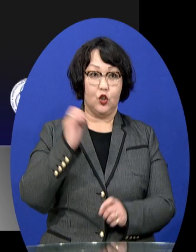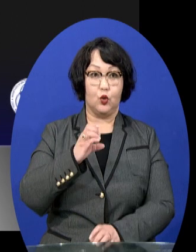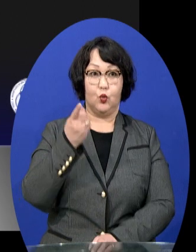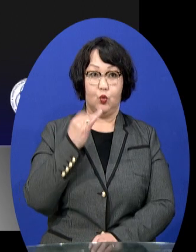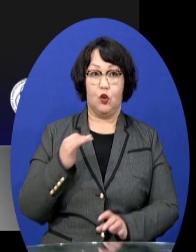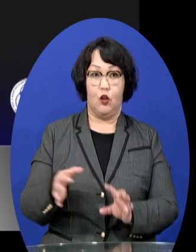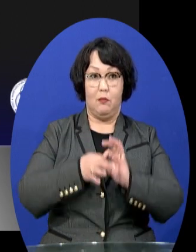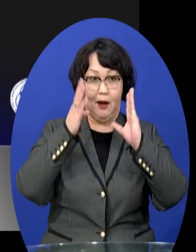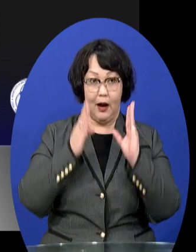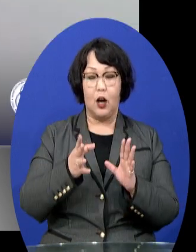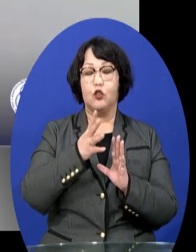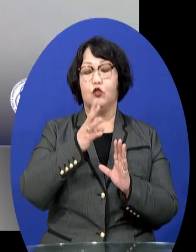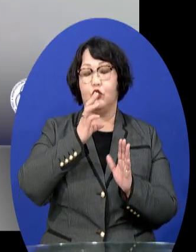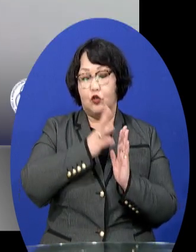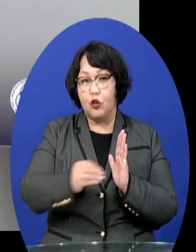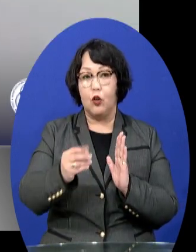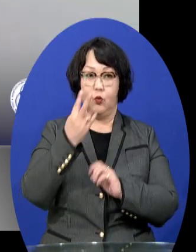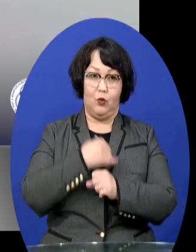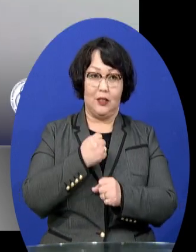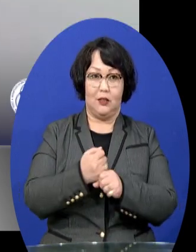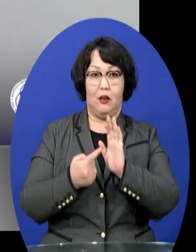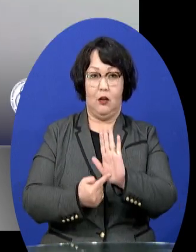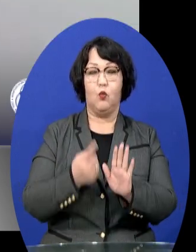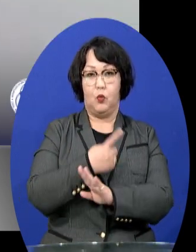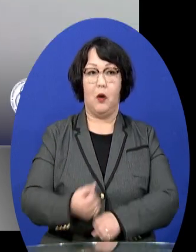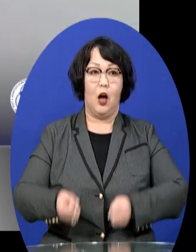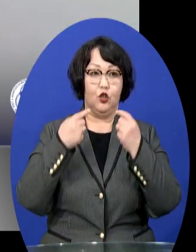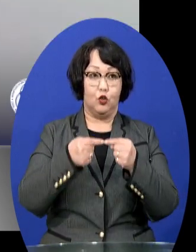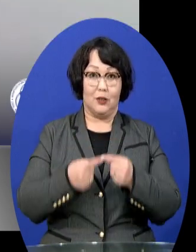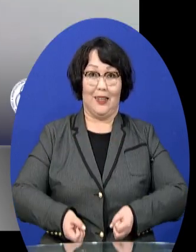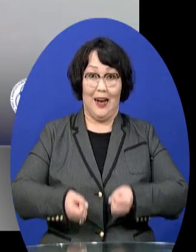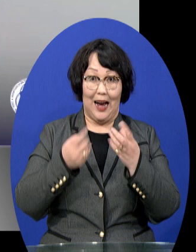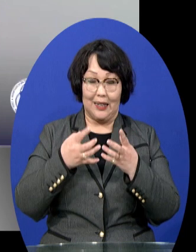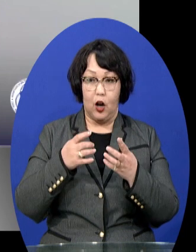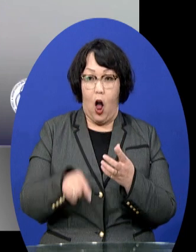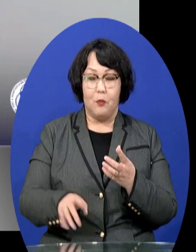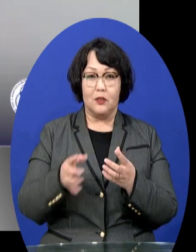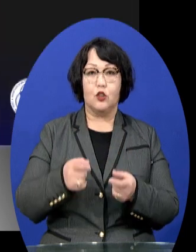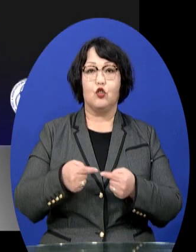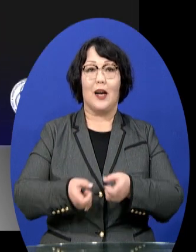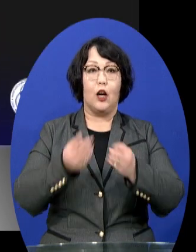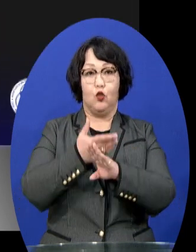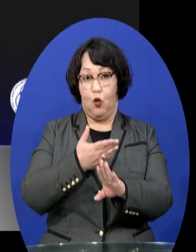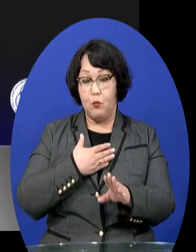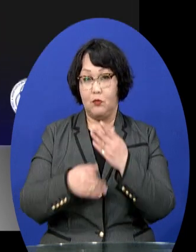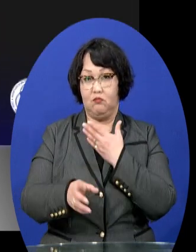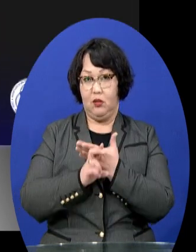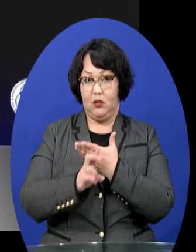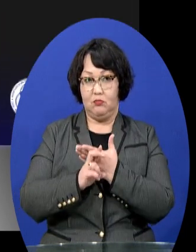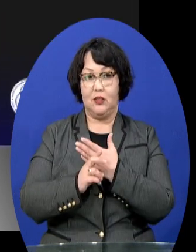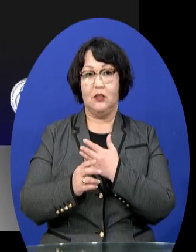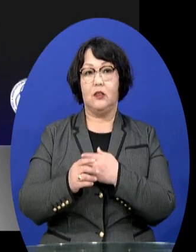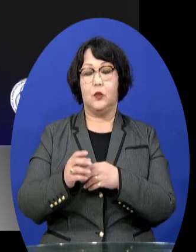ажиллахад нөлөөллийн аян үр дүнгээ өгнө гэдгийг төрийн албаны зөвлөлөөс хэлж байна. Зөрчил гарсан даруйд биш, гарахаас өмнө урьдчилан сэргийлэх нь чухал учраас албан